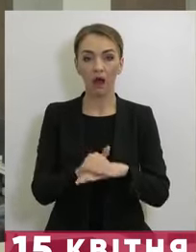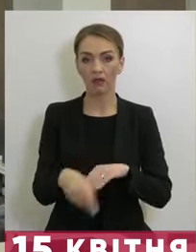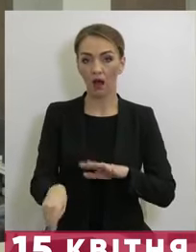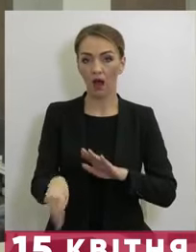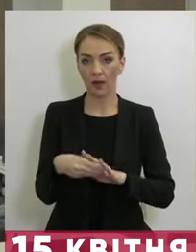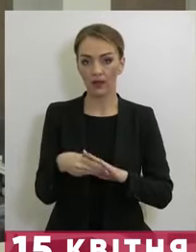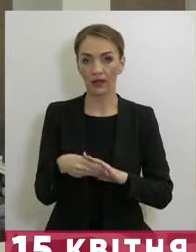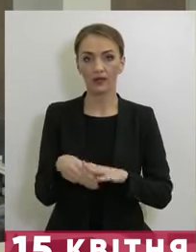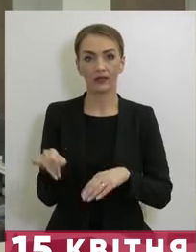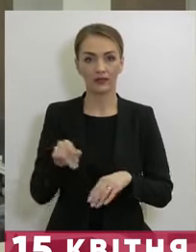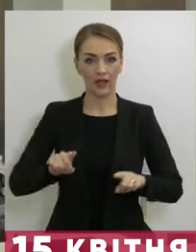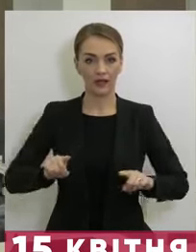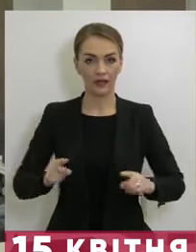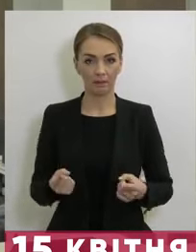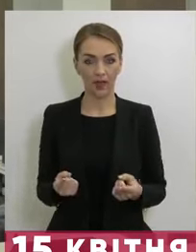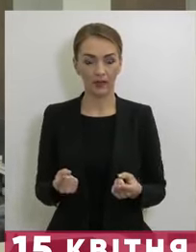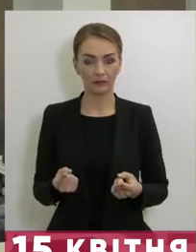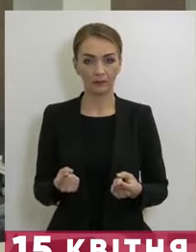та затримали.